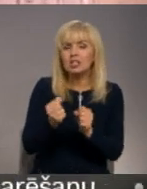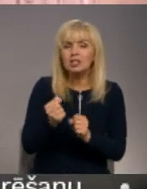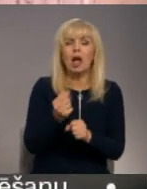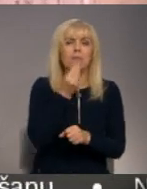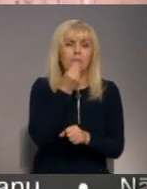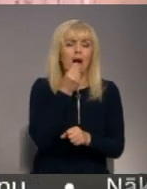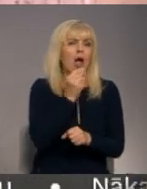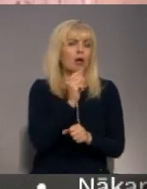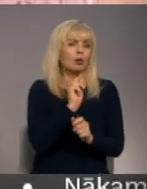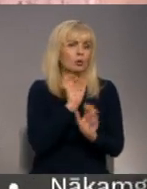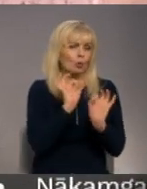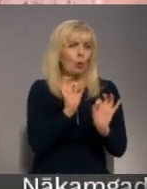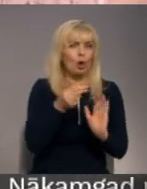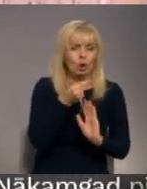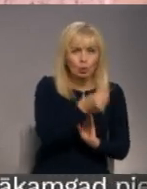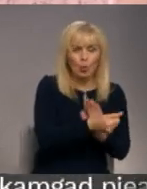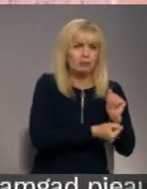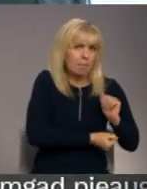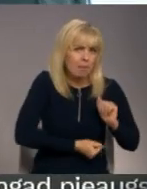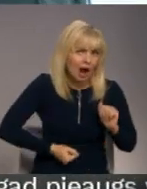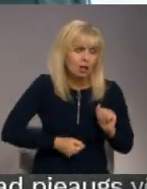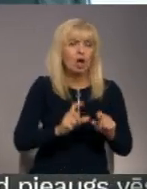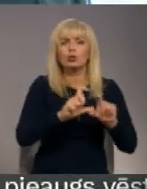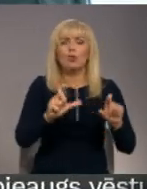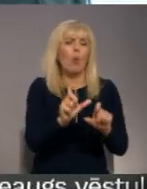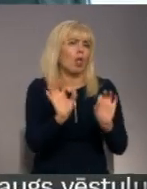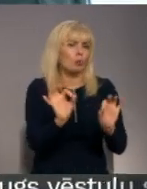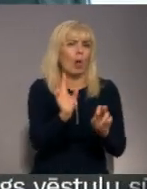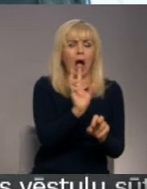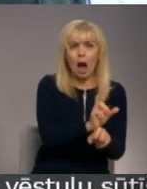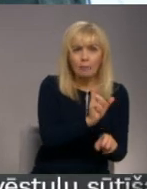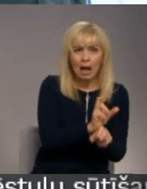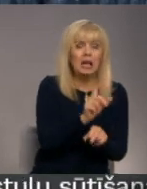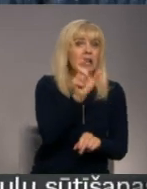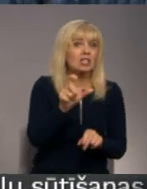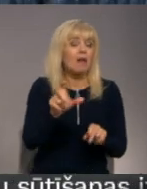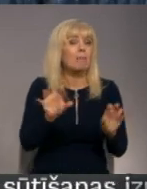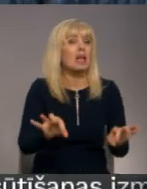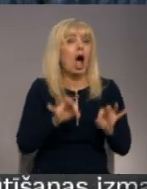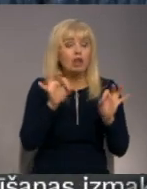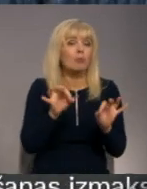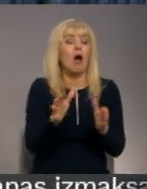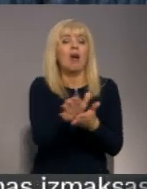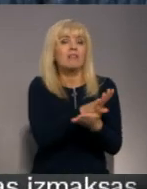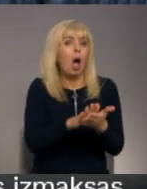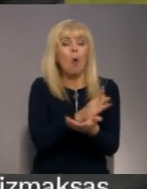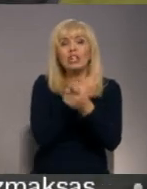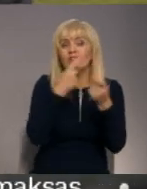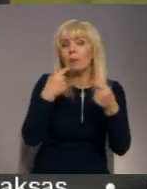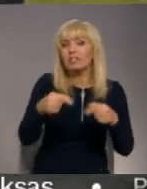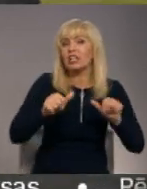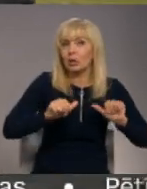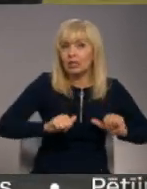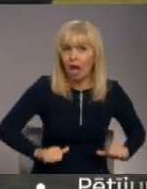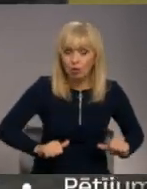vai izvairījušies no skolas apmeklēšanas. Bet cilvēki, kam radušās aizdomas, nav informējuši citus dienestus, daudz vietu dienesti